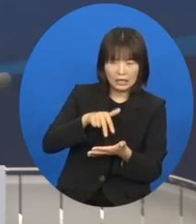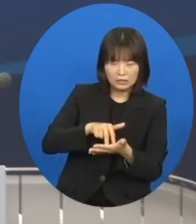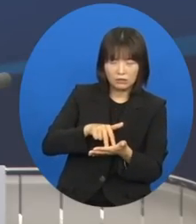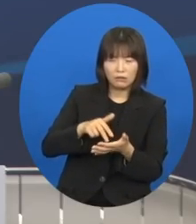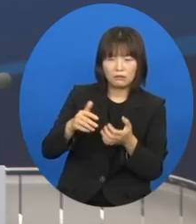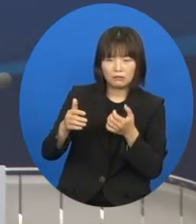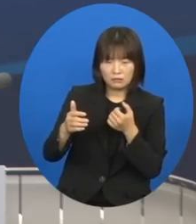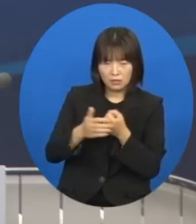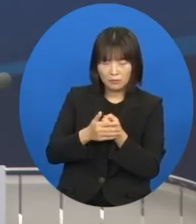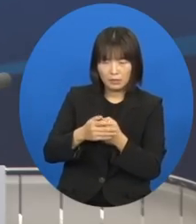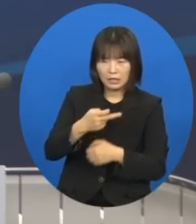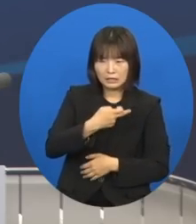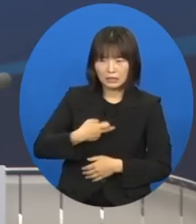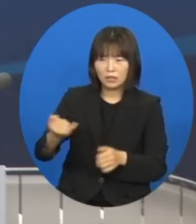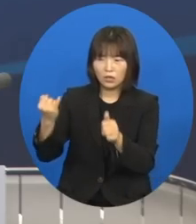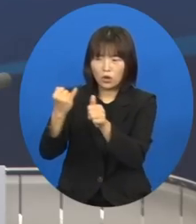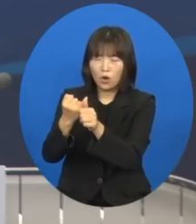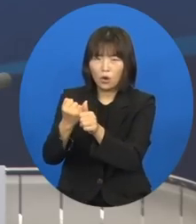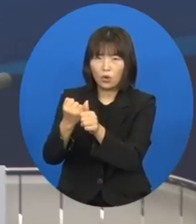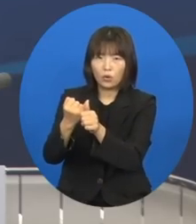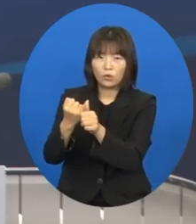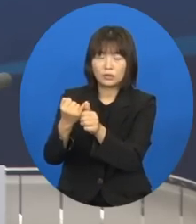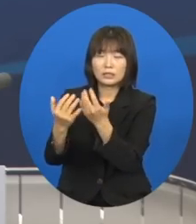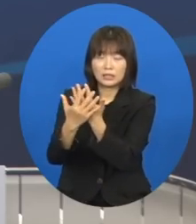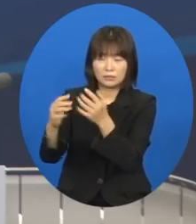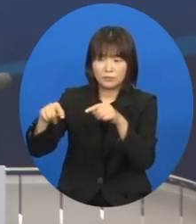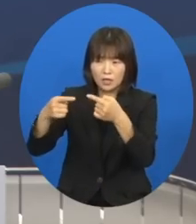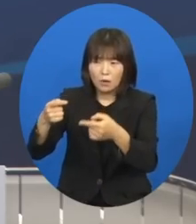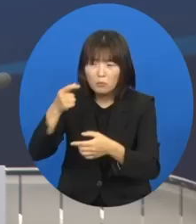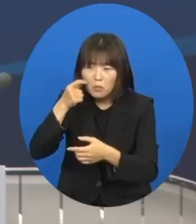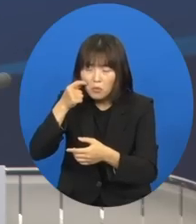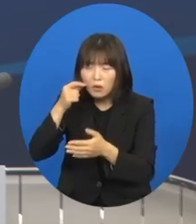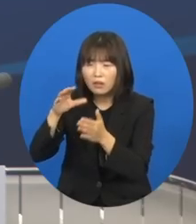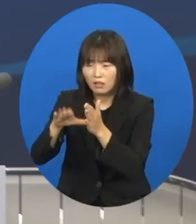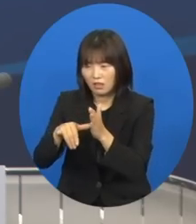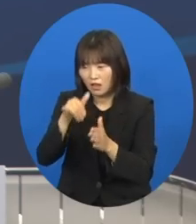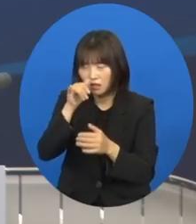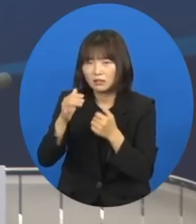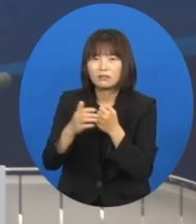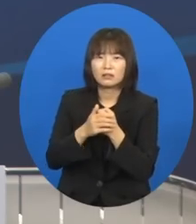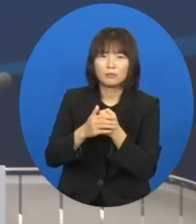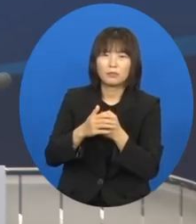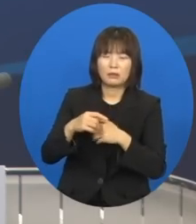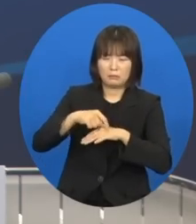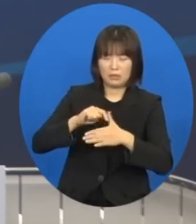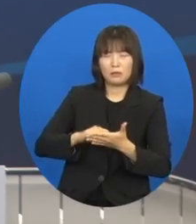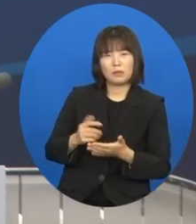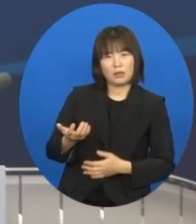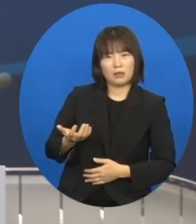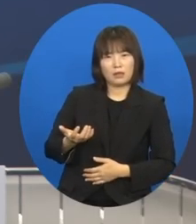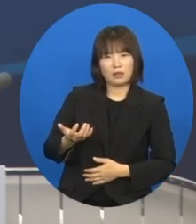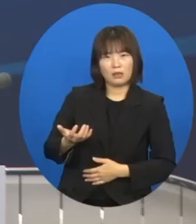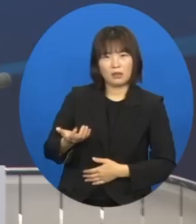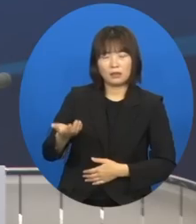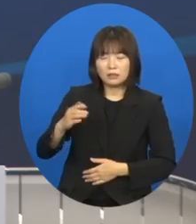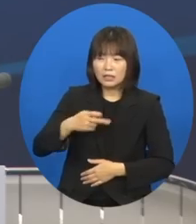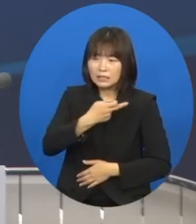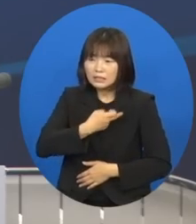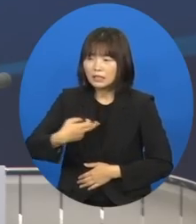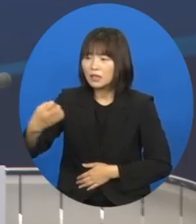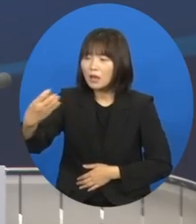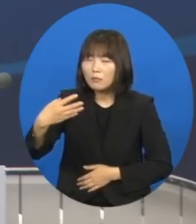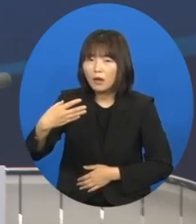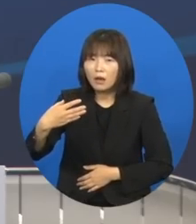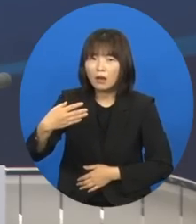사례들이 있어서 마음이 좀 아팠습니다. 근데 얘네들이 교수님이 주례를 서지 않으면